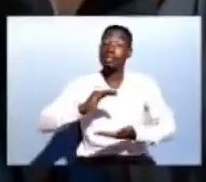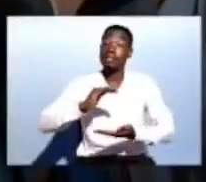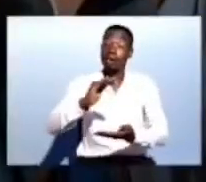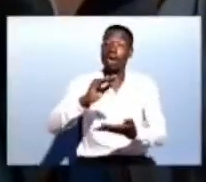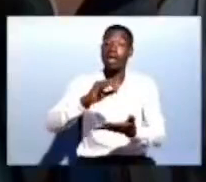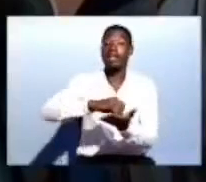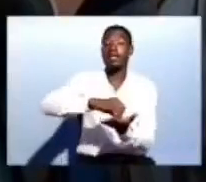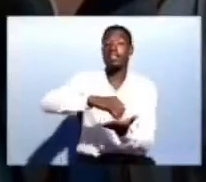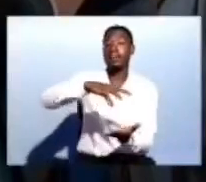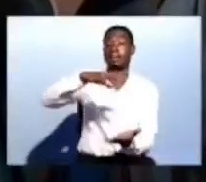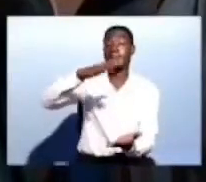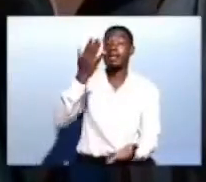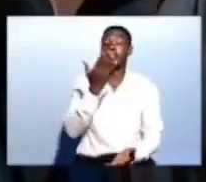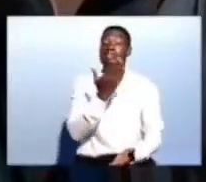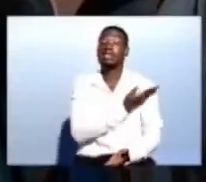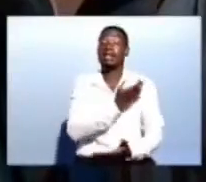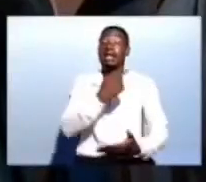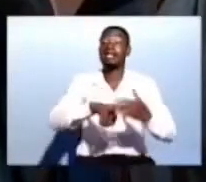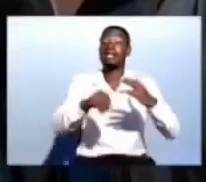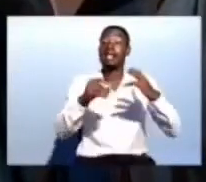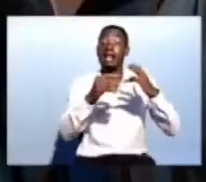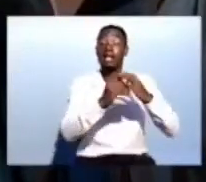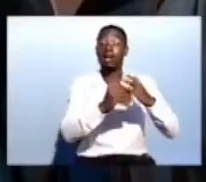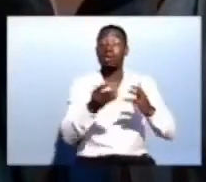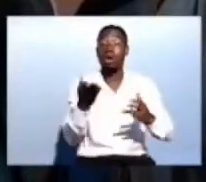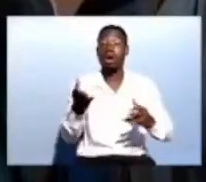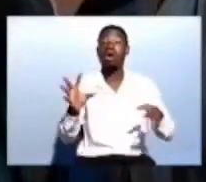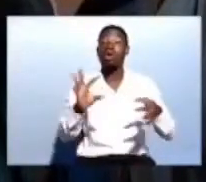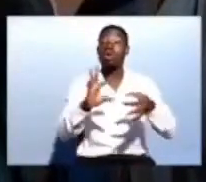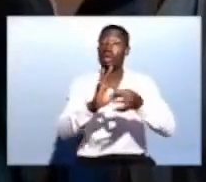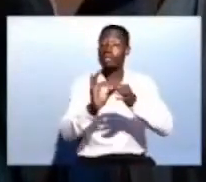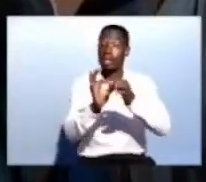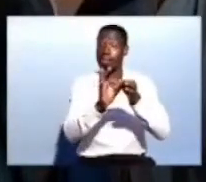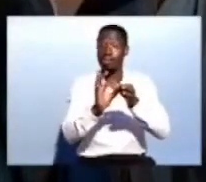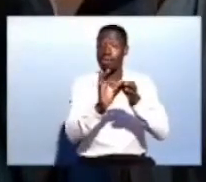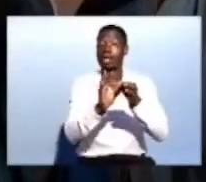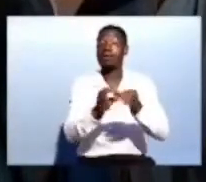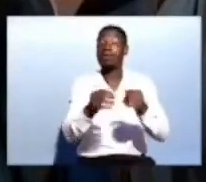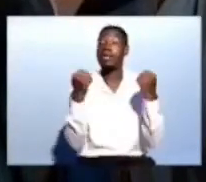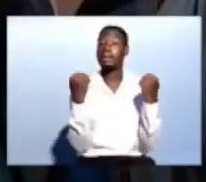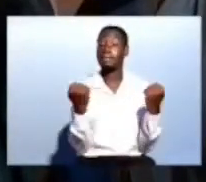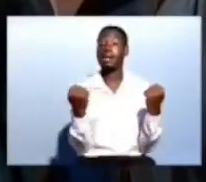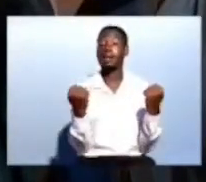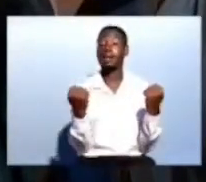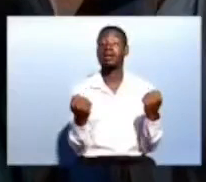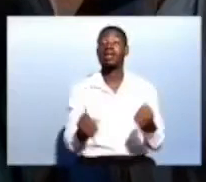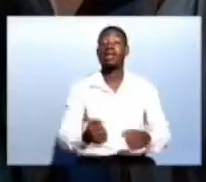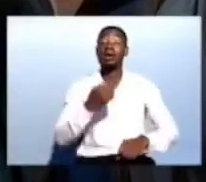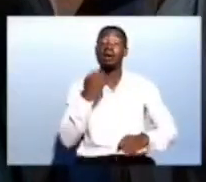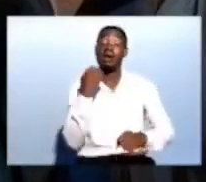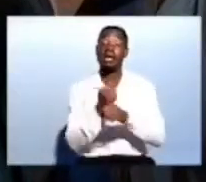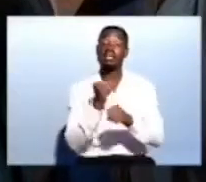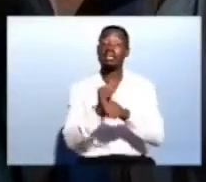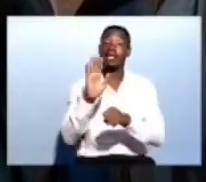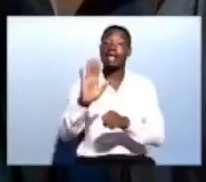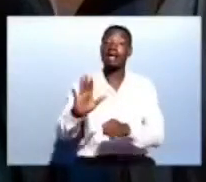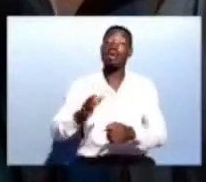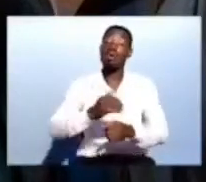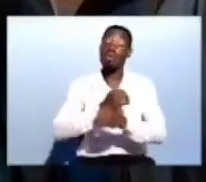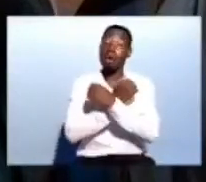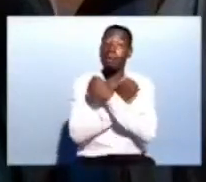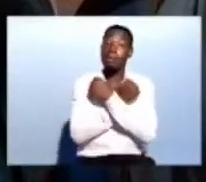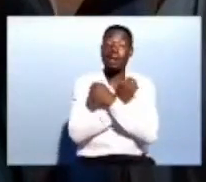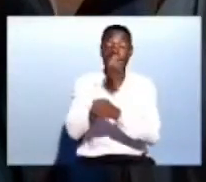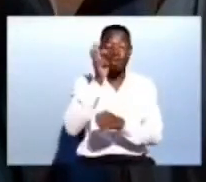thamani sana katika ndoa. Wao huleta muungano imara kwa wanandoa. Wajibu wao ni kuwapenda wazazi wao